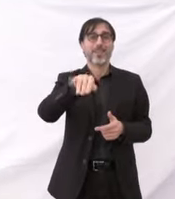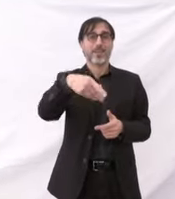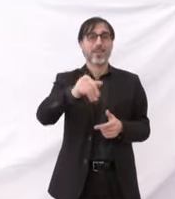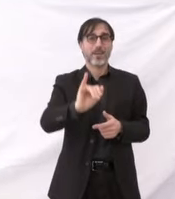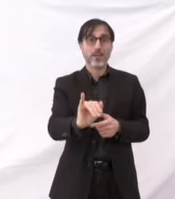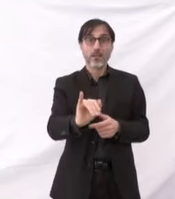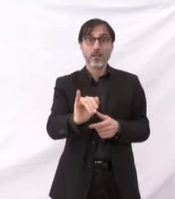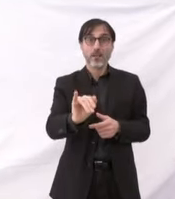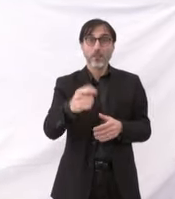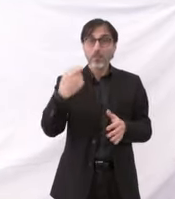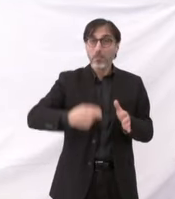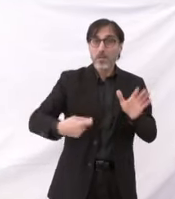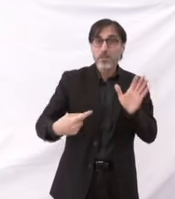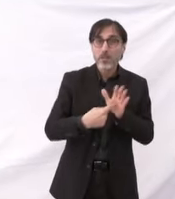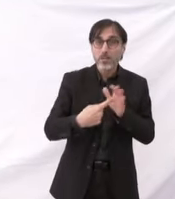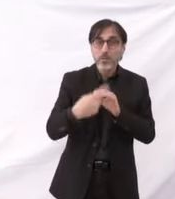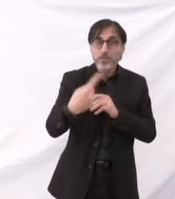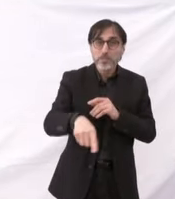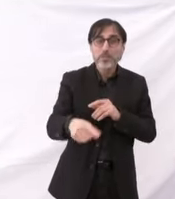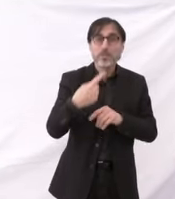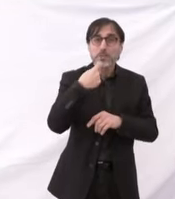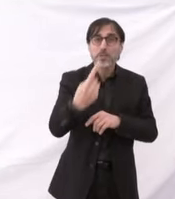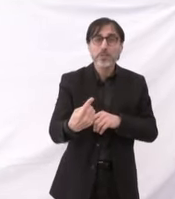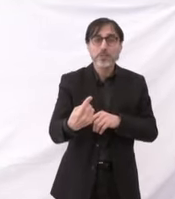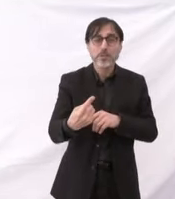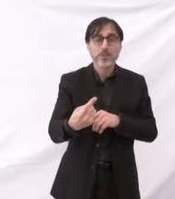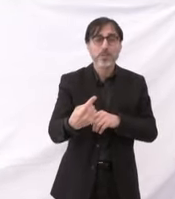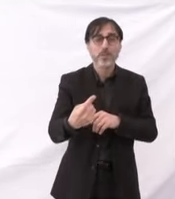quando Sandro Pertini disse un giorno